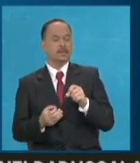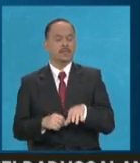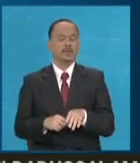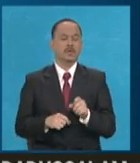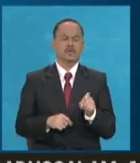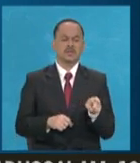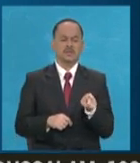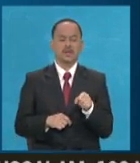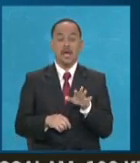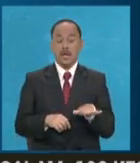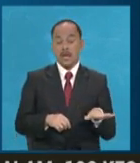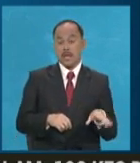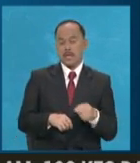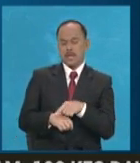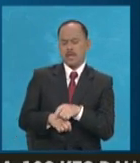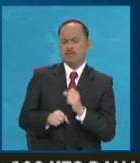turret